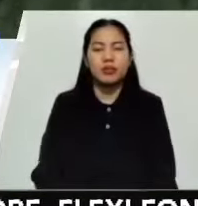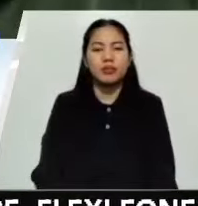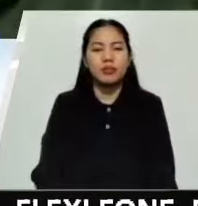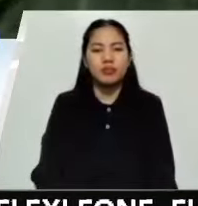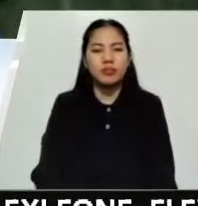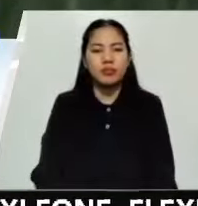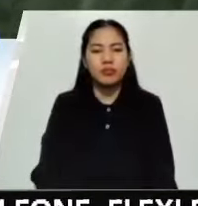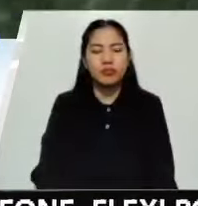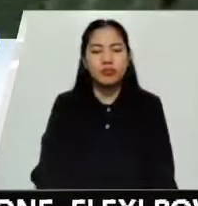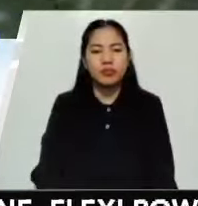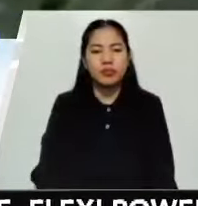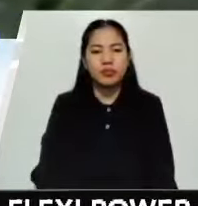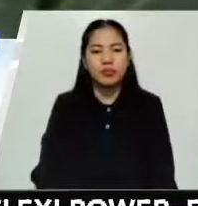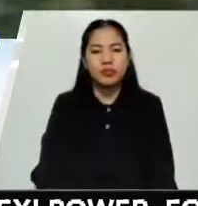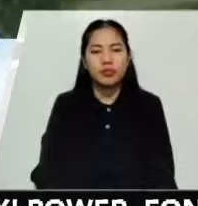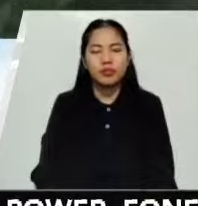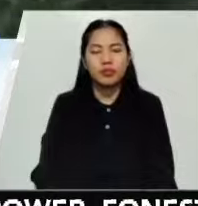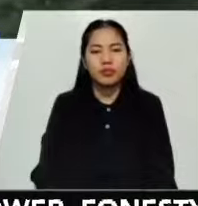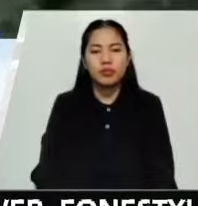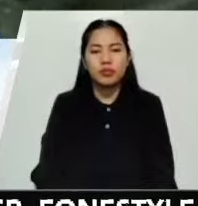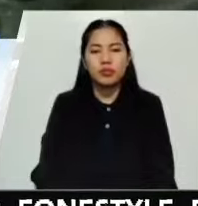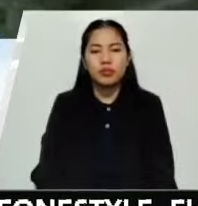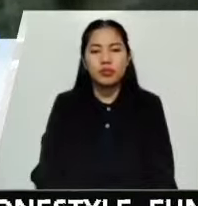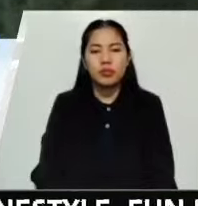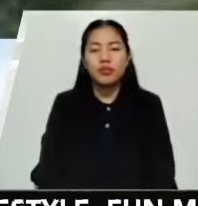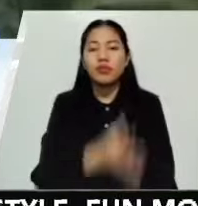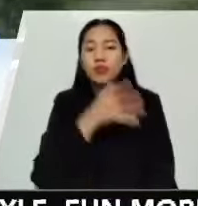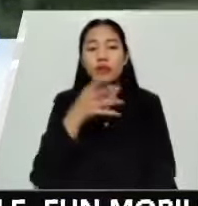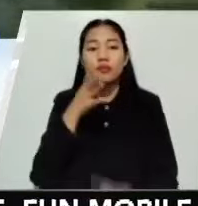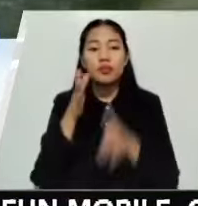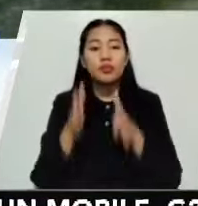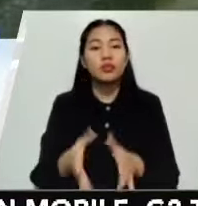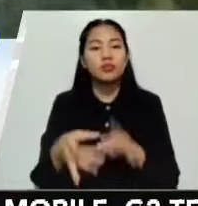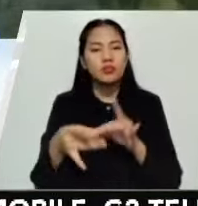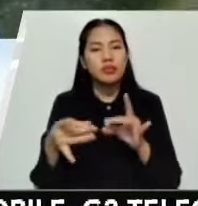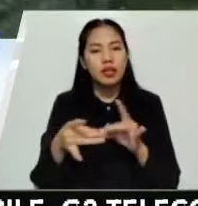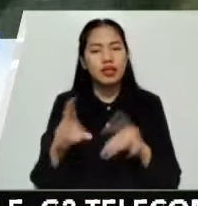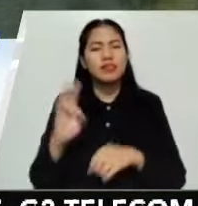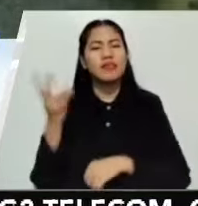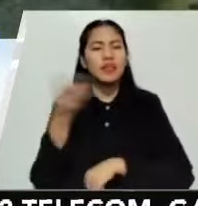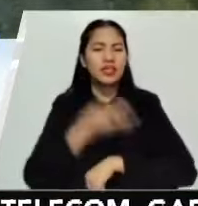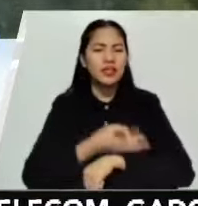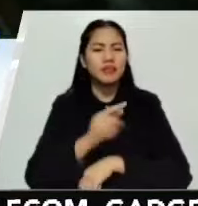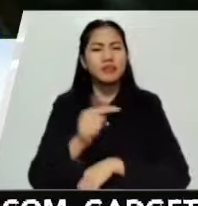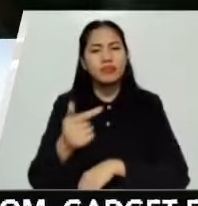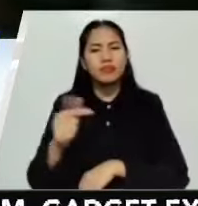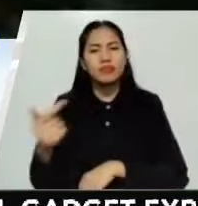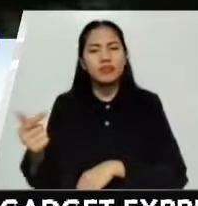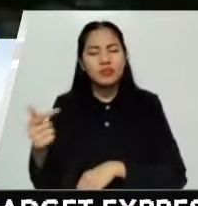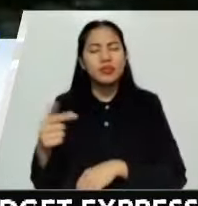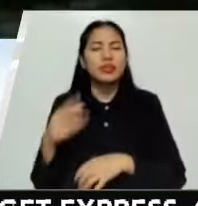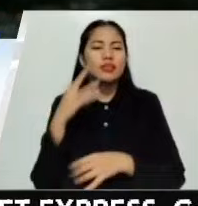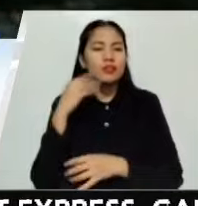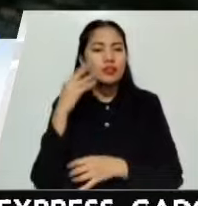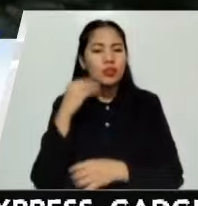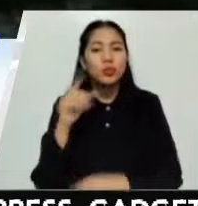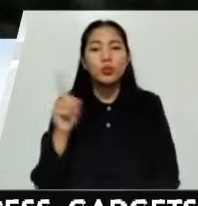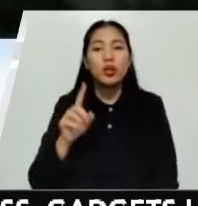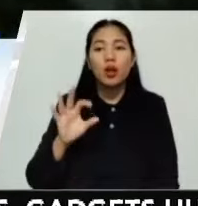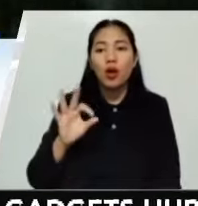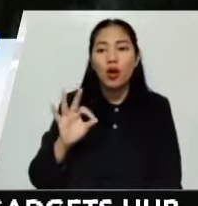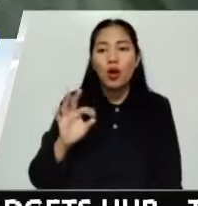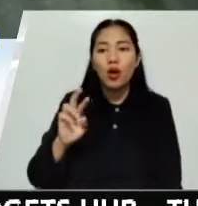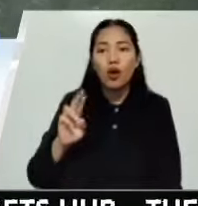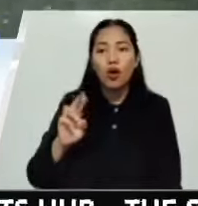magsasaka sabi ng mga magsasaka pitong sunod na araw na nakaranas ng andap of Frost sa mga taniman ng gulay ito yung pamumuo ng